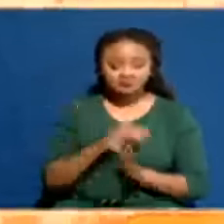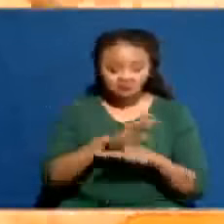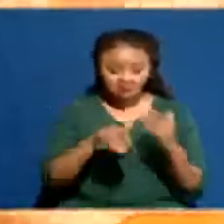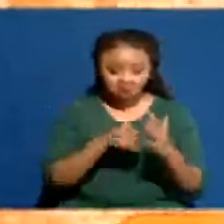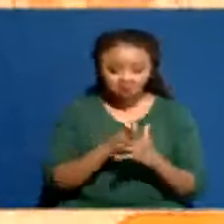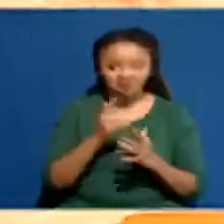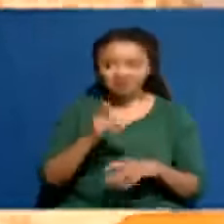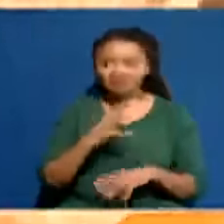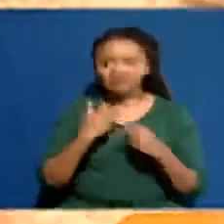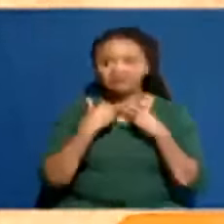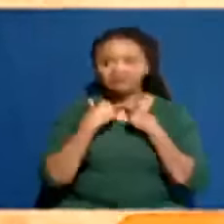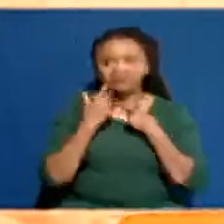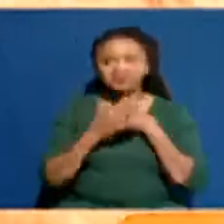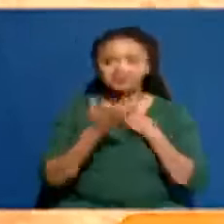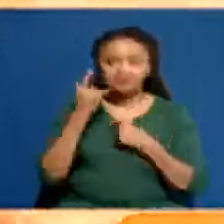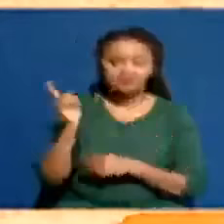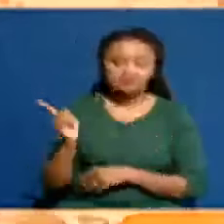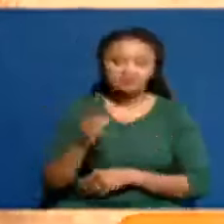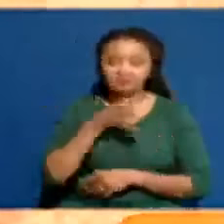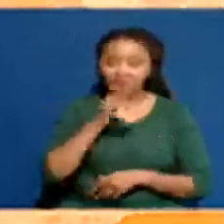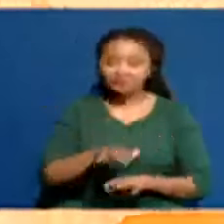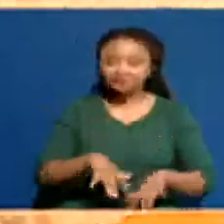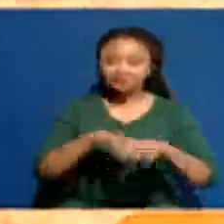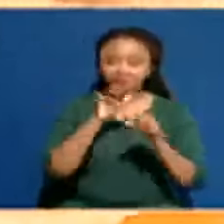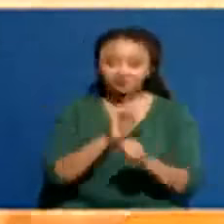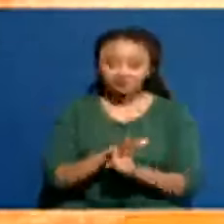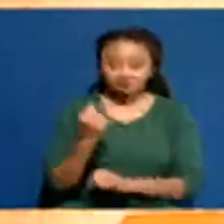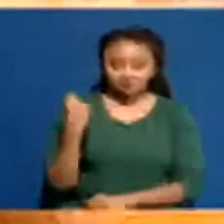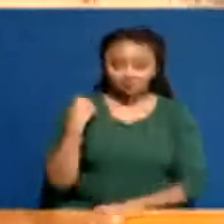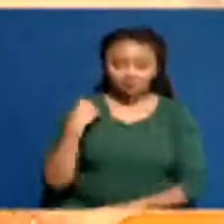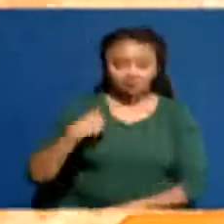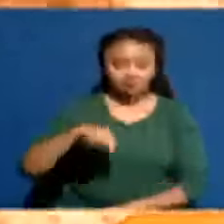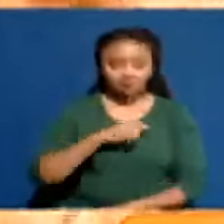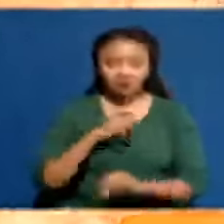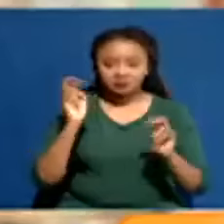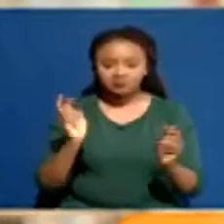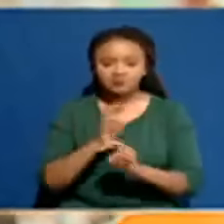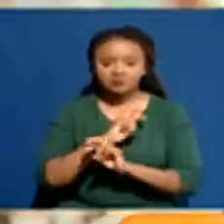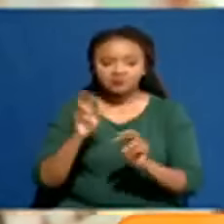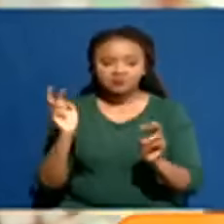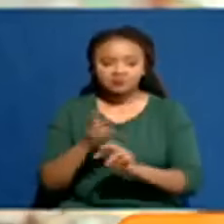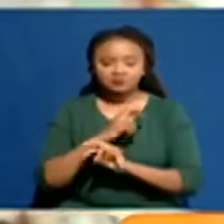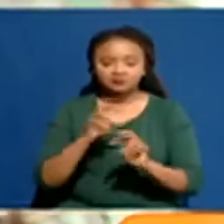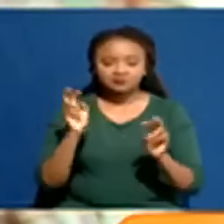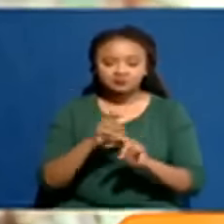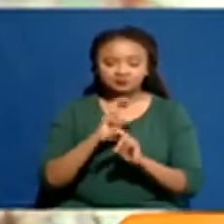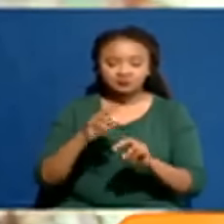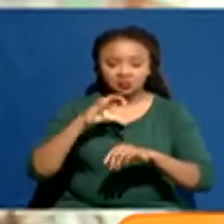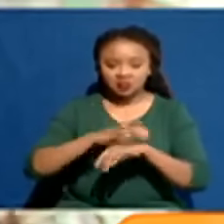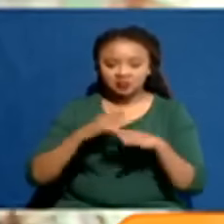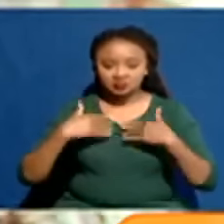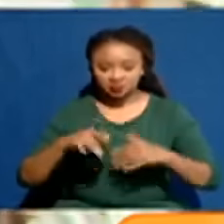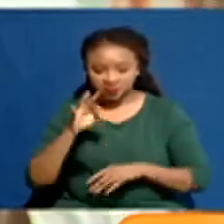flood waters of the Nairobi River. Hiyo jana tulijaribu kutafuta, tafuta, tukapata watu tatu. Leo